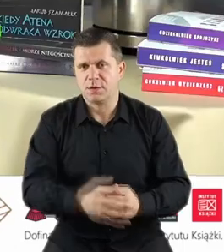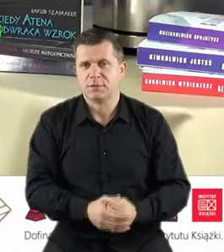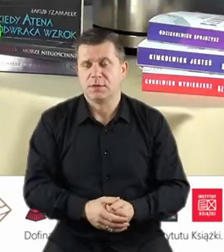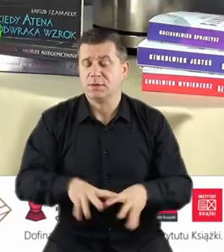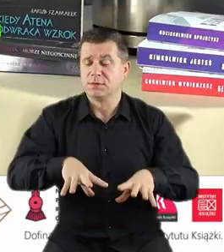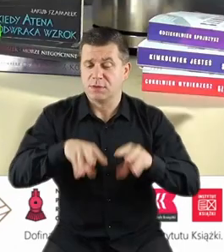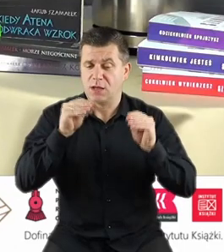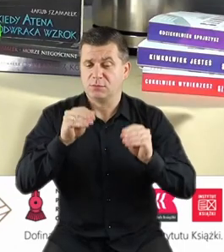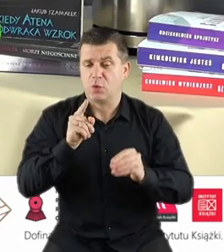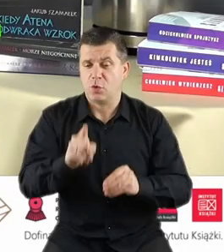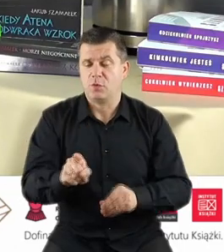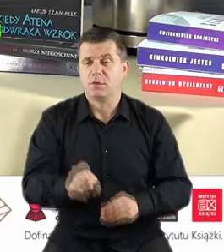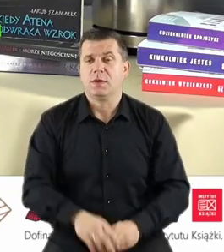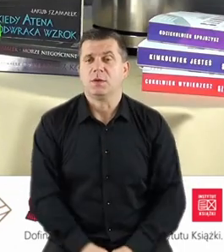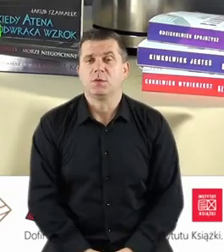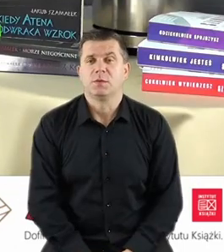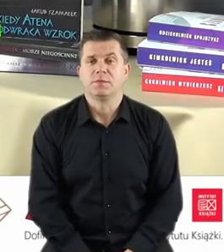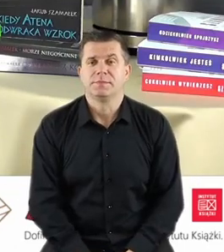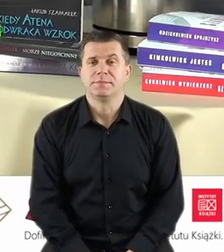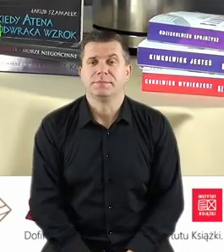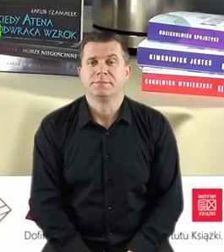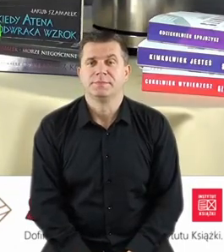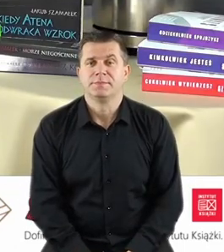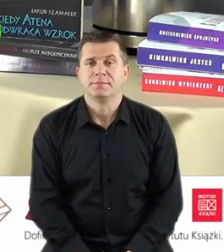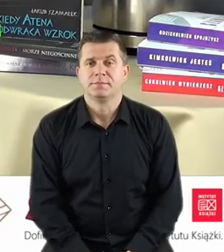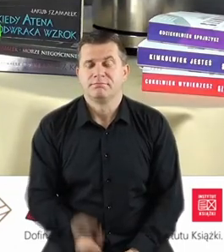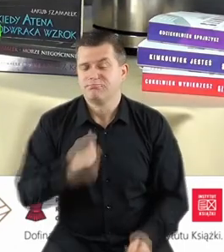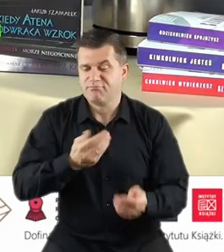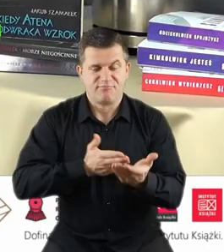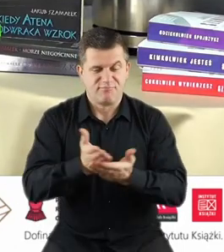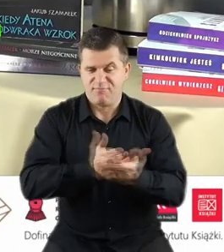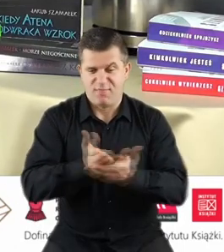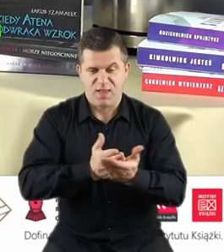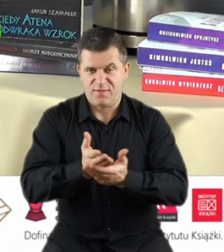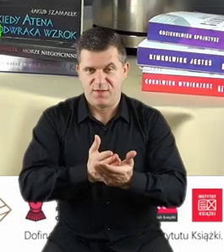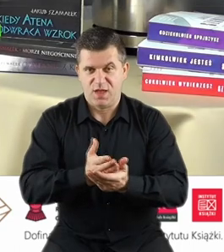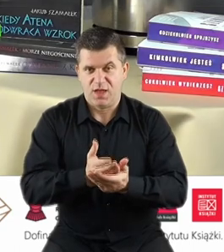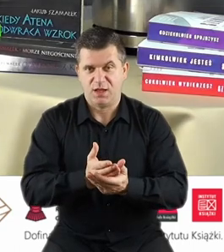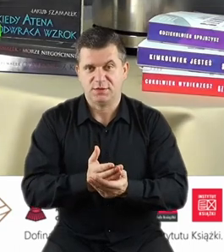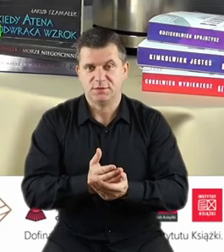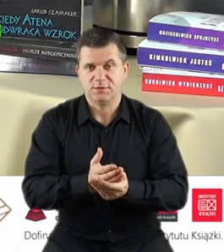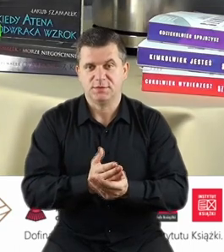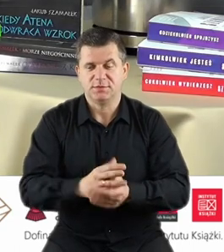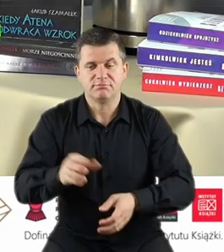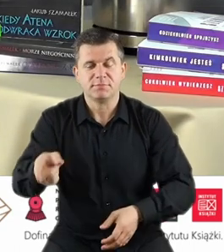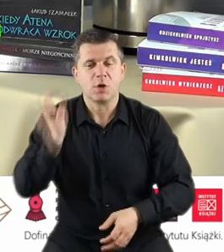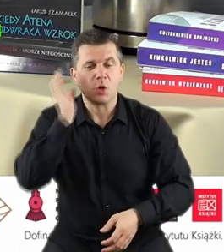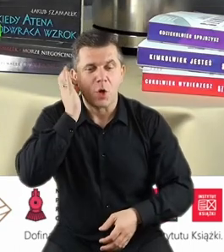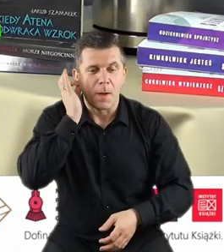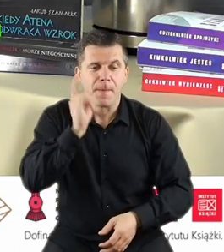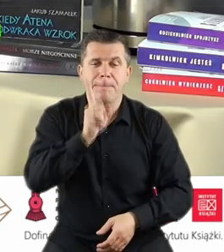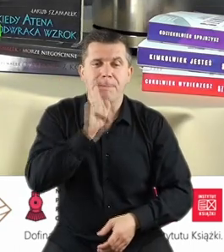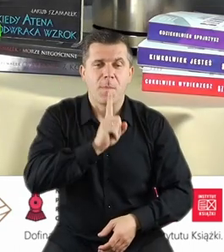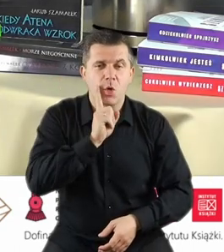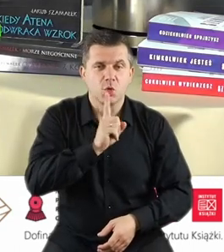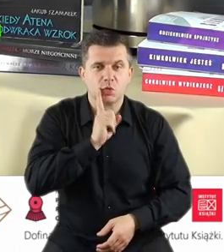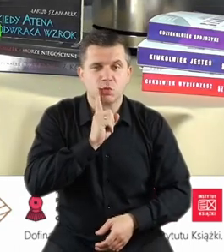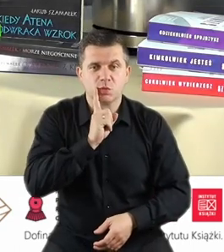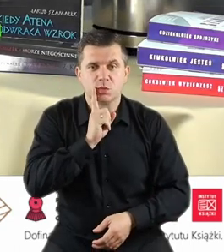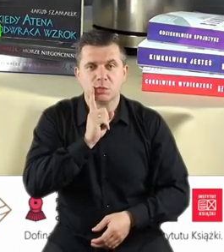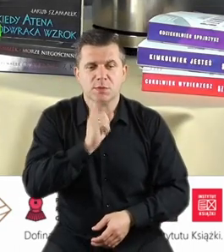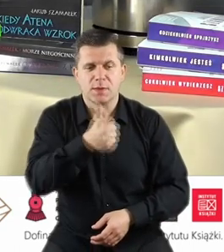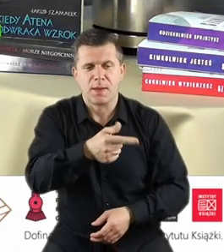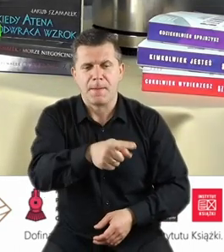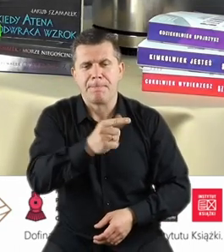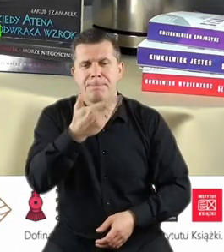od tego, że ja nie, jakby nie wierzę w to, że kobiety i mężczyźni, że jedni są z Marsa,